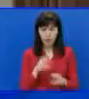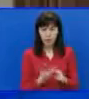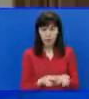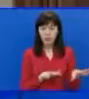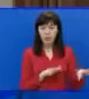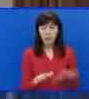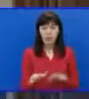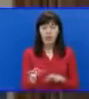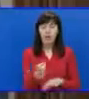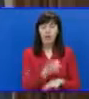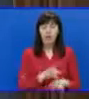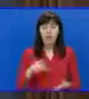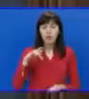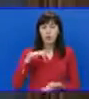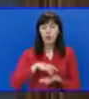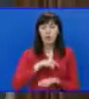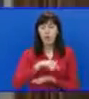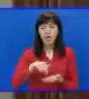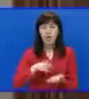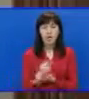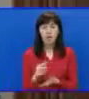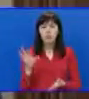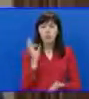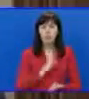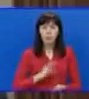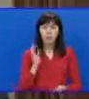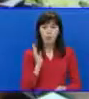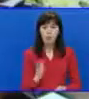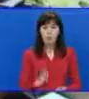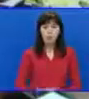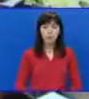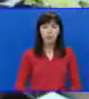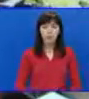шатқалдар аудан орталықтары мен қалаларда да игеріледі, деді өңір басшысы.